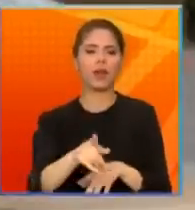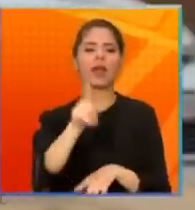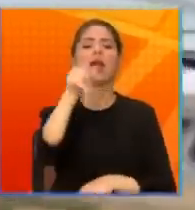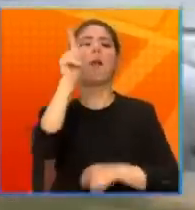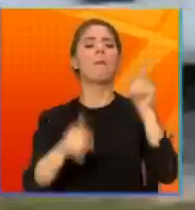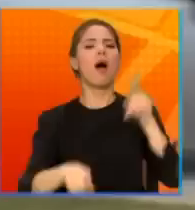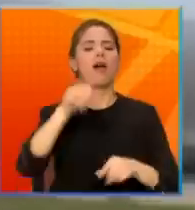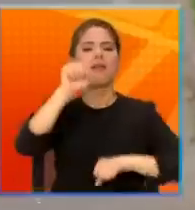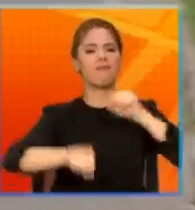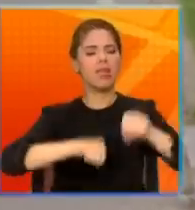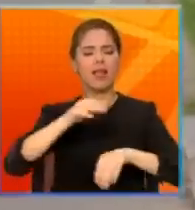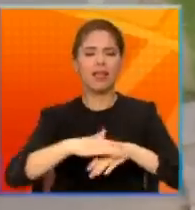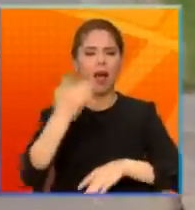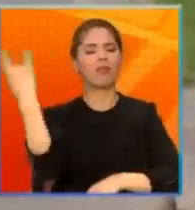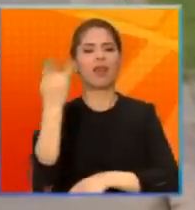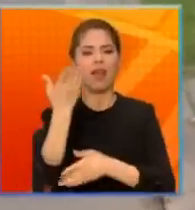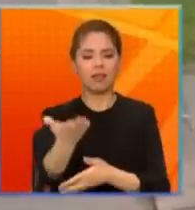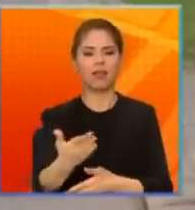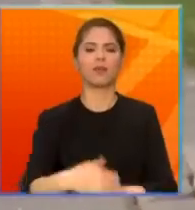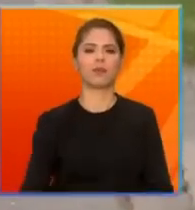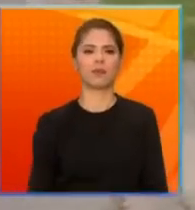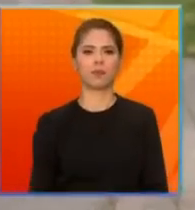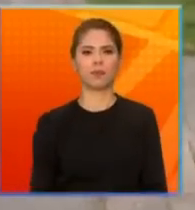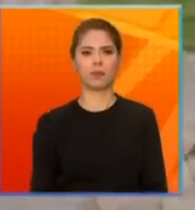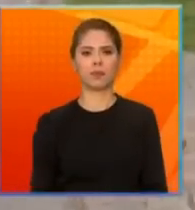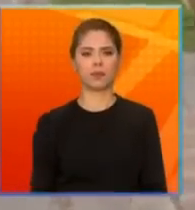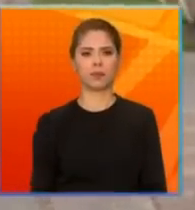Kimi bisiklete binip dolaştı.